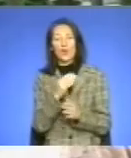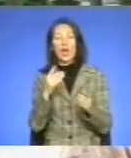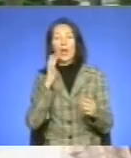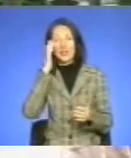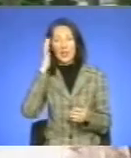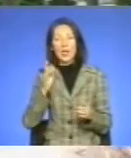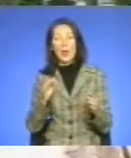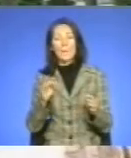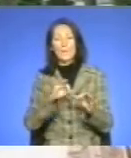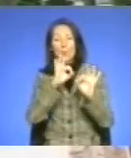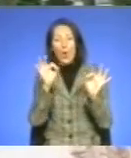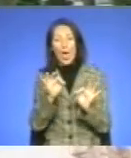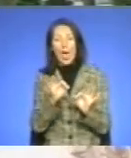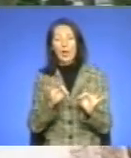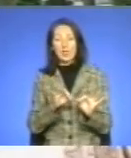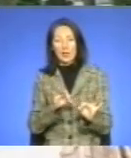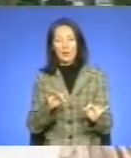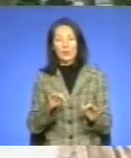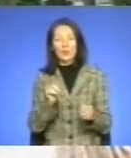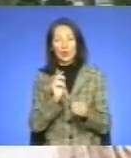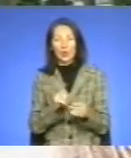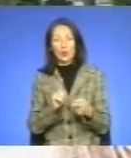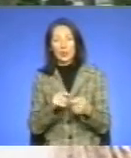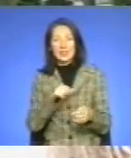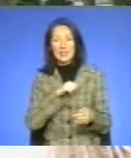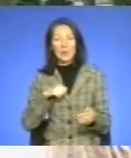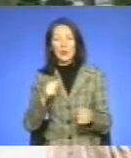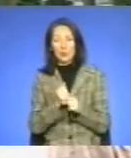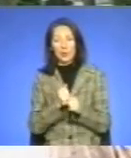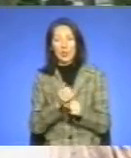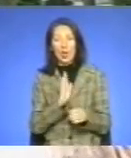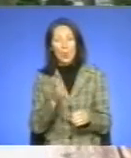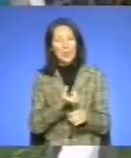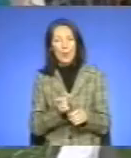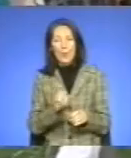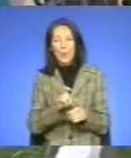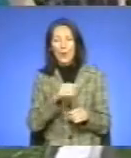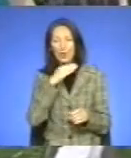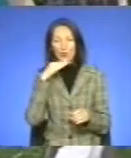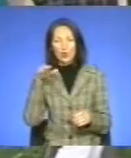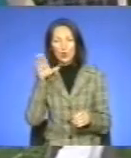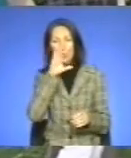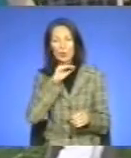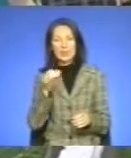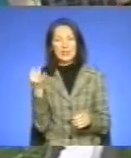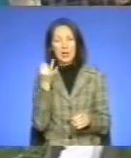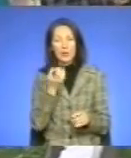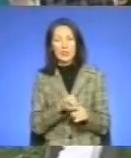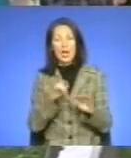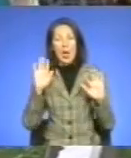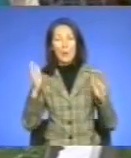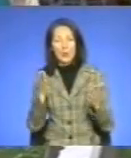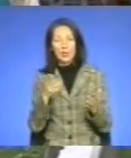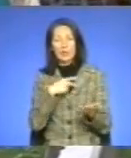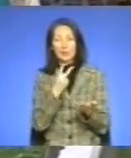і долучатися, і самим впроваджувати. Тобто в нас буде дуже багато всього цікавого. Ця подія привернула увагу